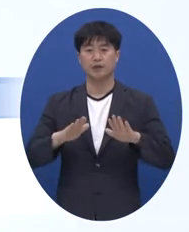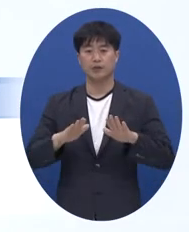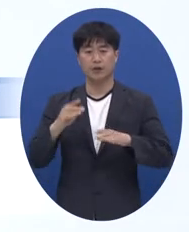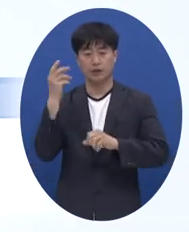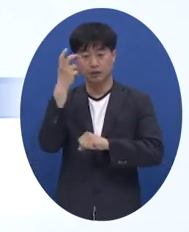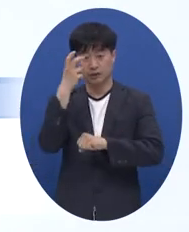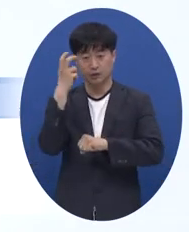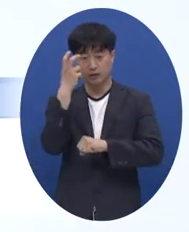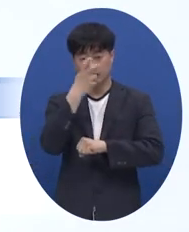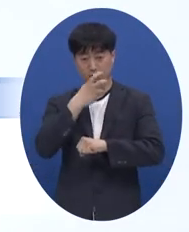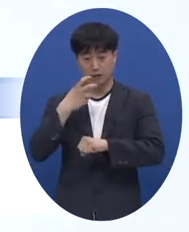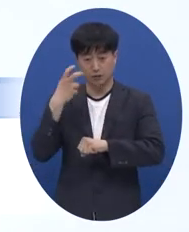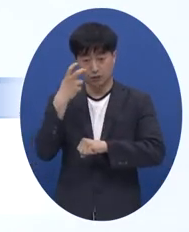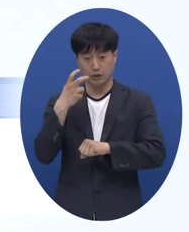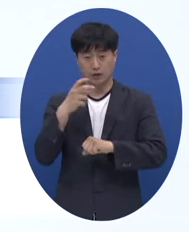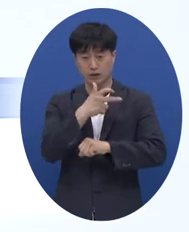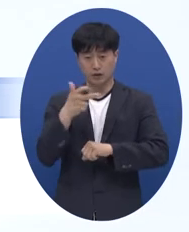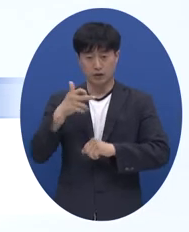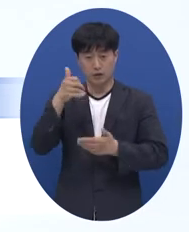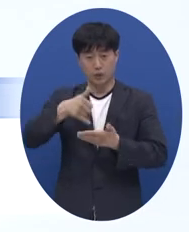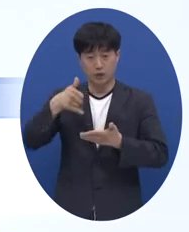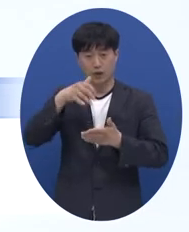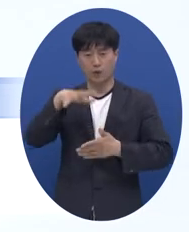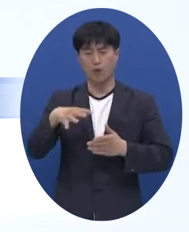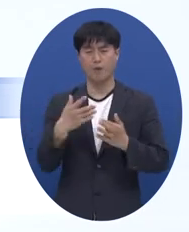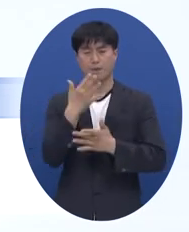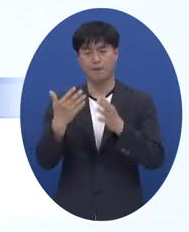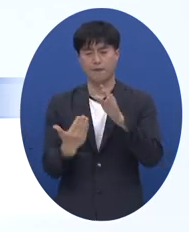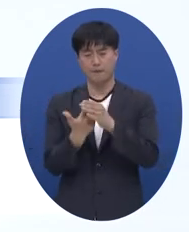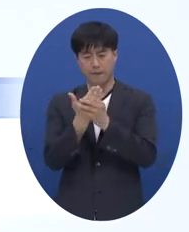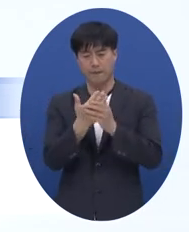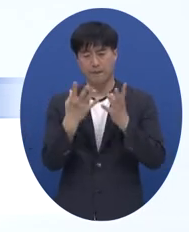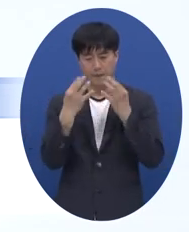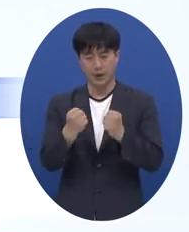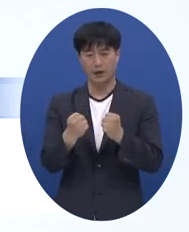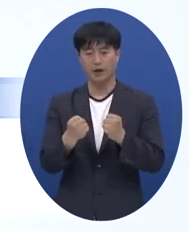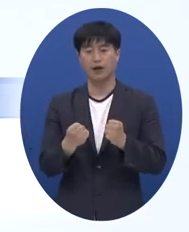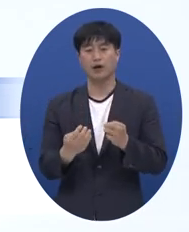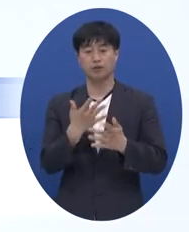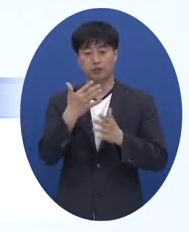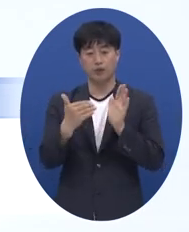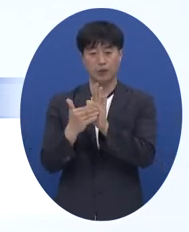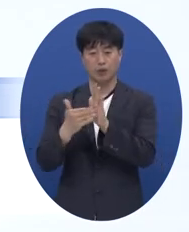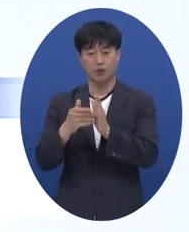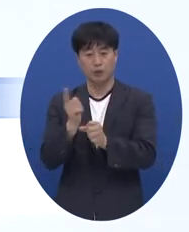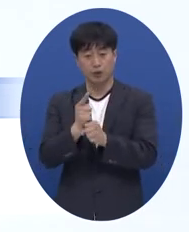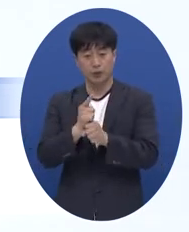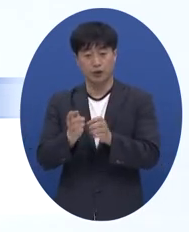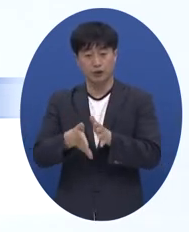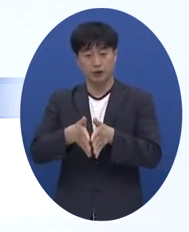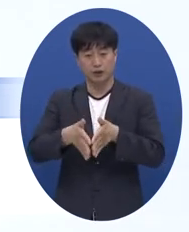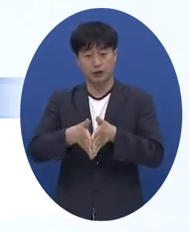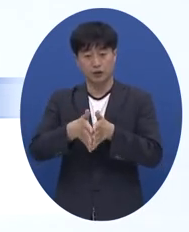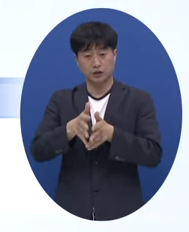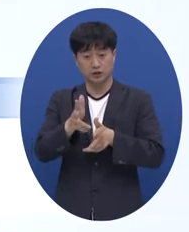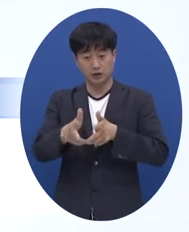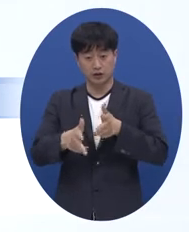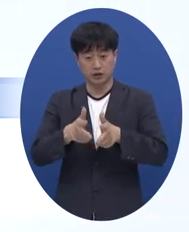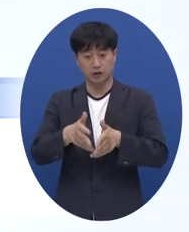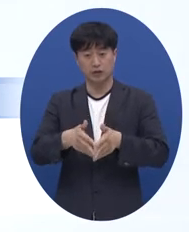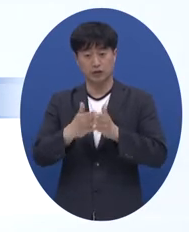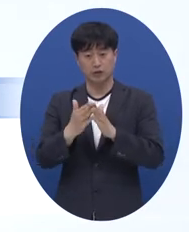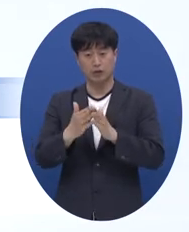기획 수사는 대형 공사장에 화재가 잇따라 발생하여 화재 예방과 소방시설 부실 시공